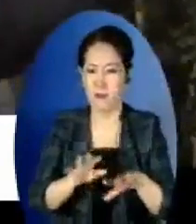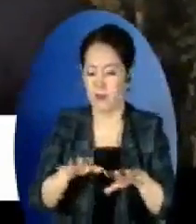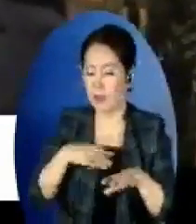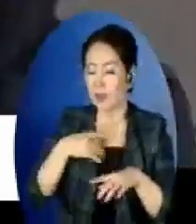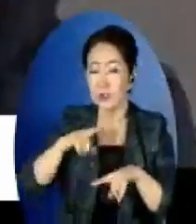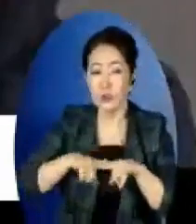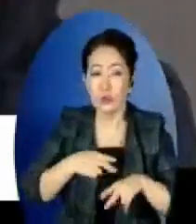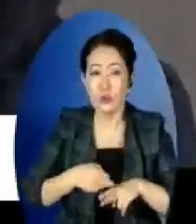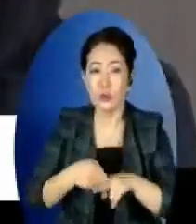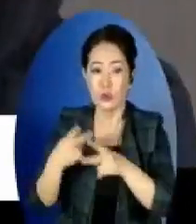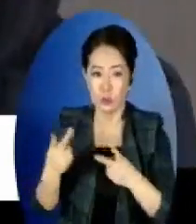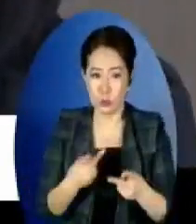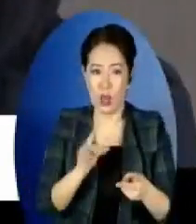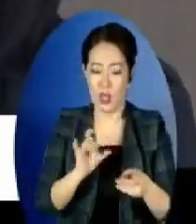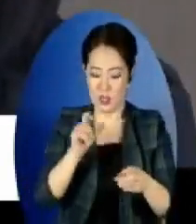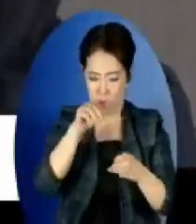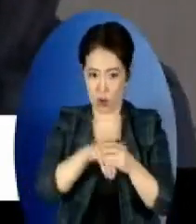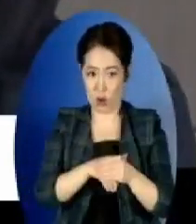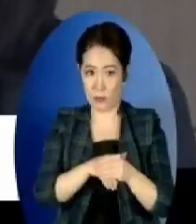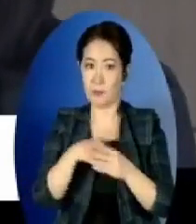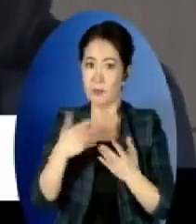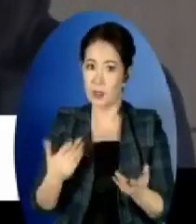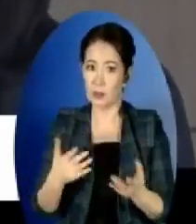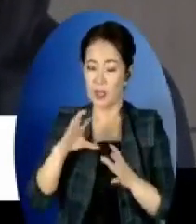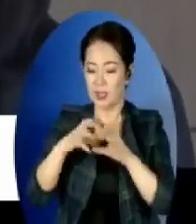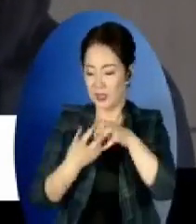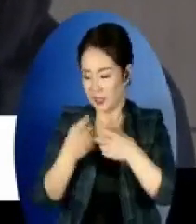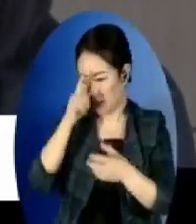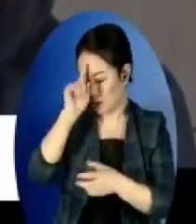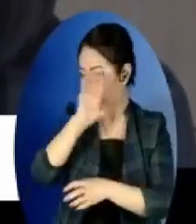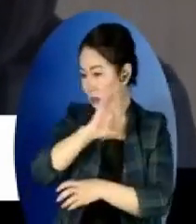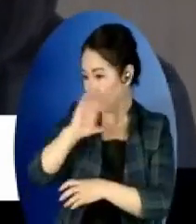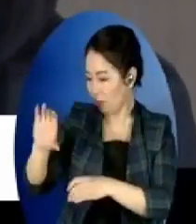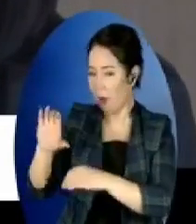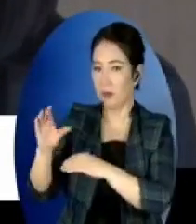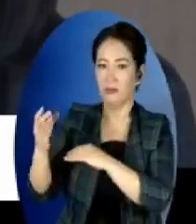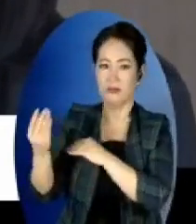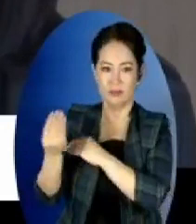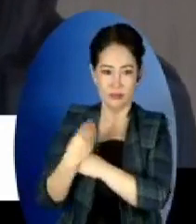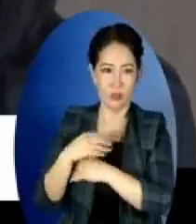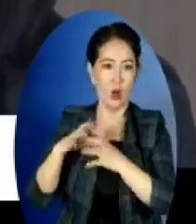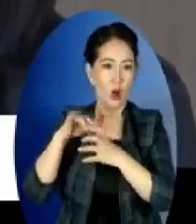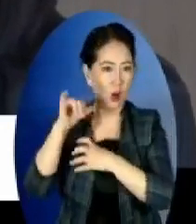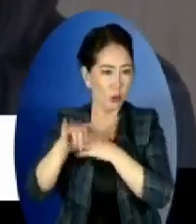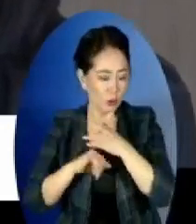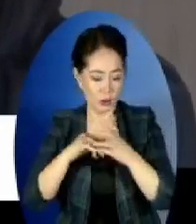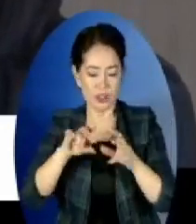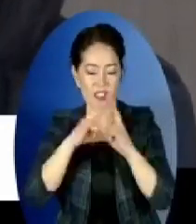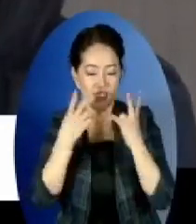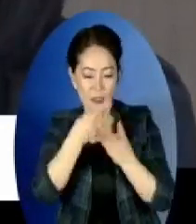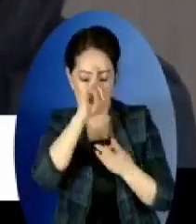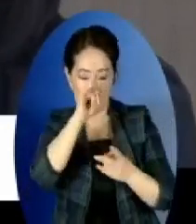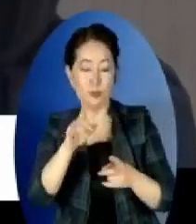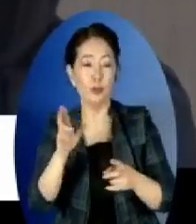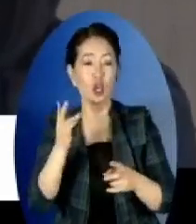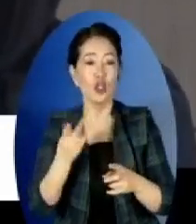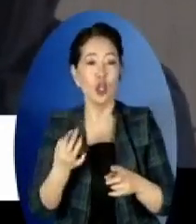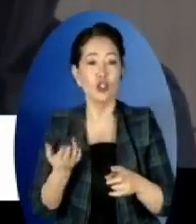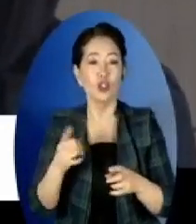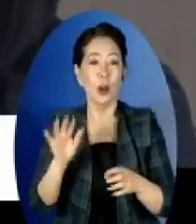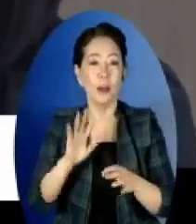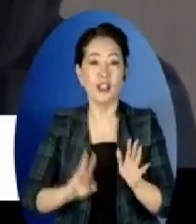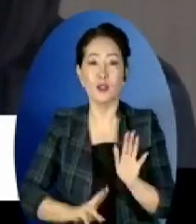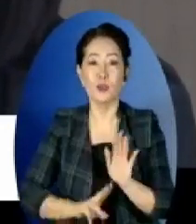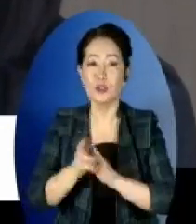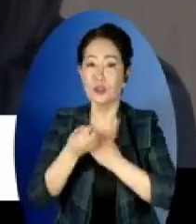тусламж үйлчилгээний хэсэгт ордог. Тийм ч учраас өнөөдөр Дэлхийн эрүүл мэндийн байгууллагаас олон улсад нийгмийн эрүүл мэндийн ноцтой байдал үүслээ гэж зарлаад